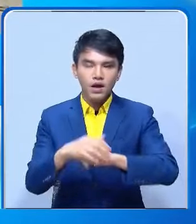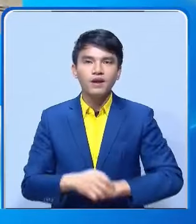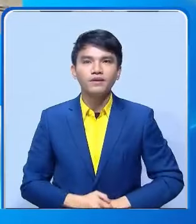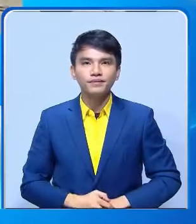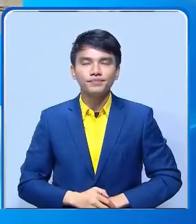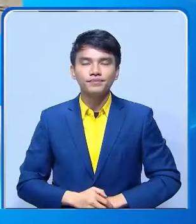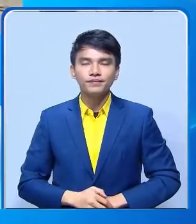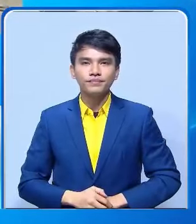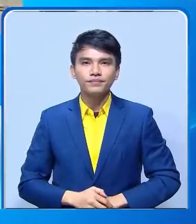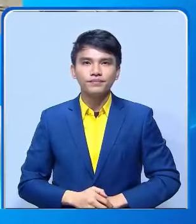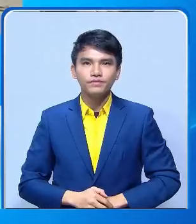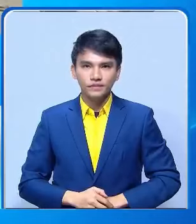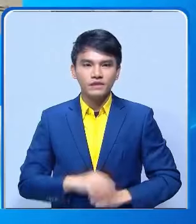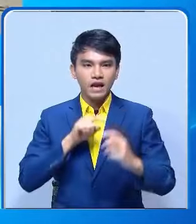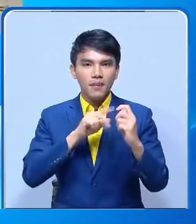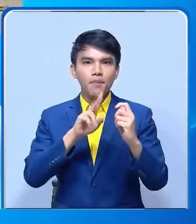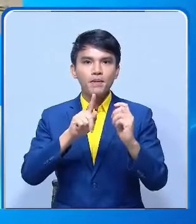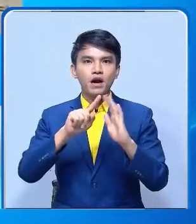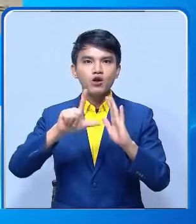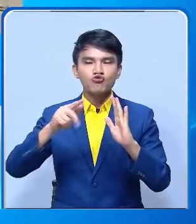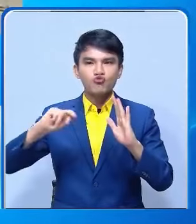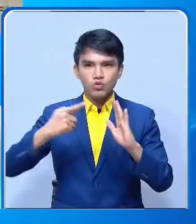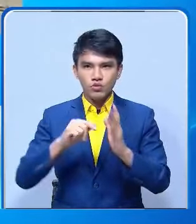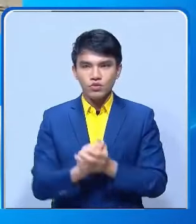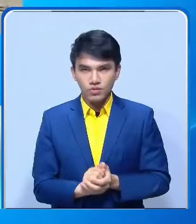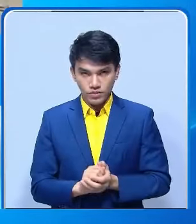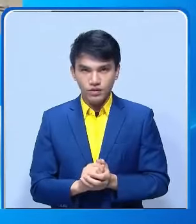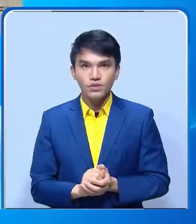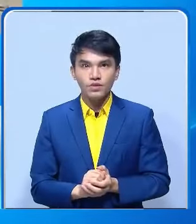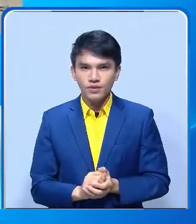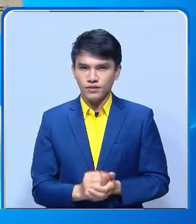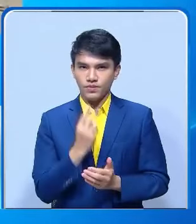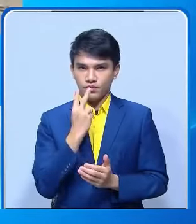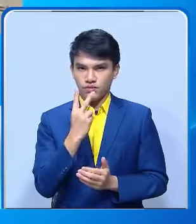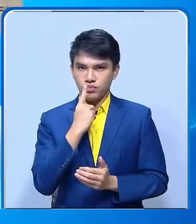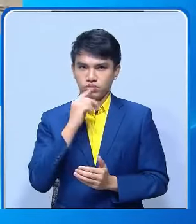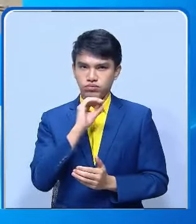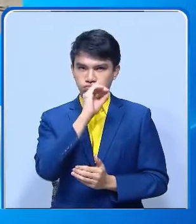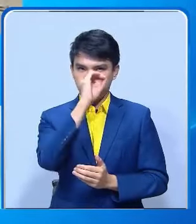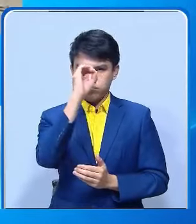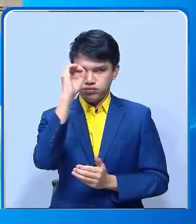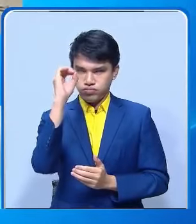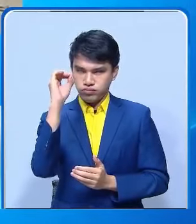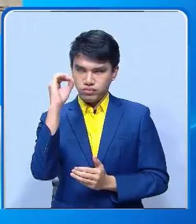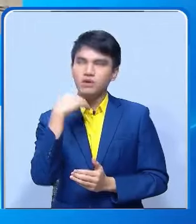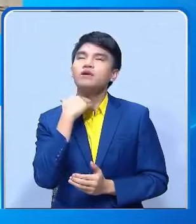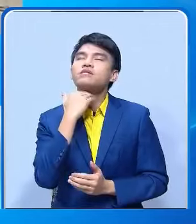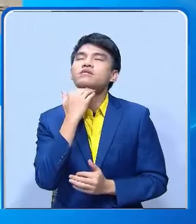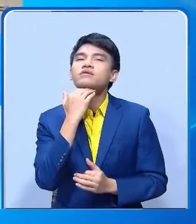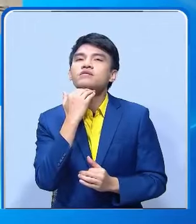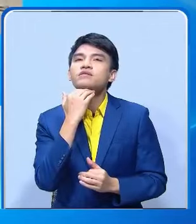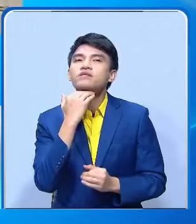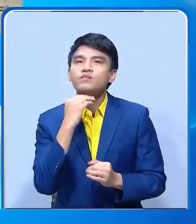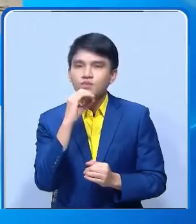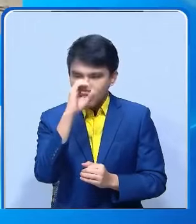าแสนตุ้งอำเภอขลุงจับภาพคุณผู้ชมลักษณะเป็นแสงไฟสี ทำเสียงธรรมดาก็พอ ลอยวน